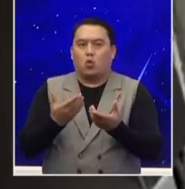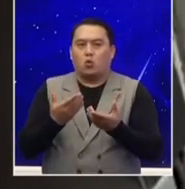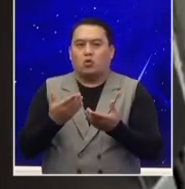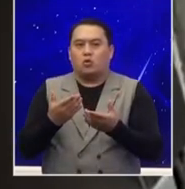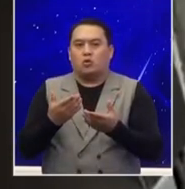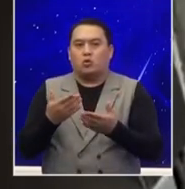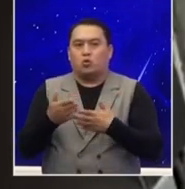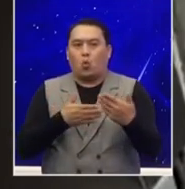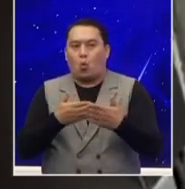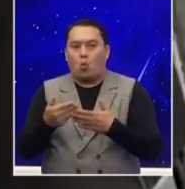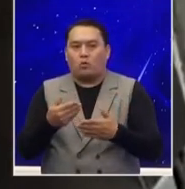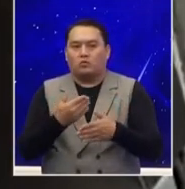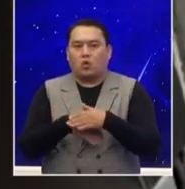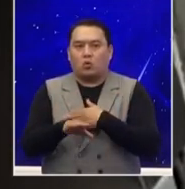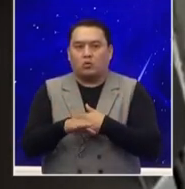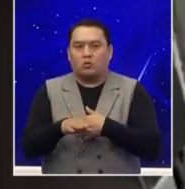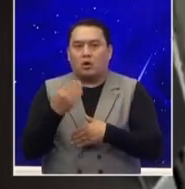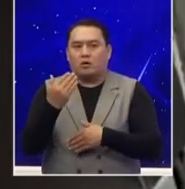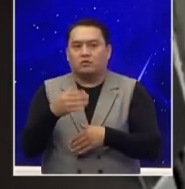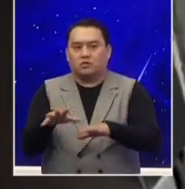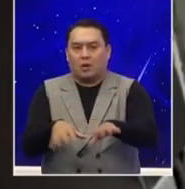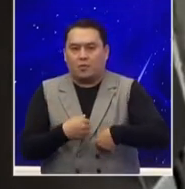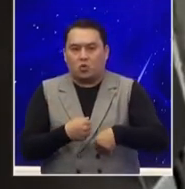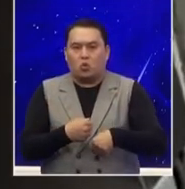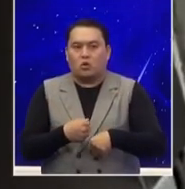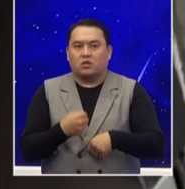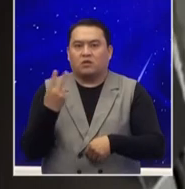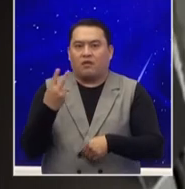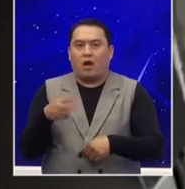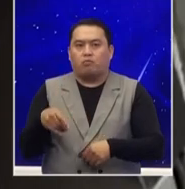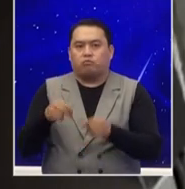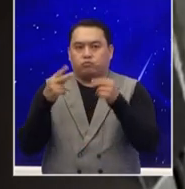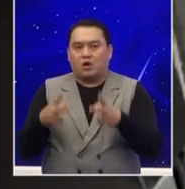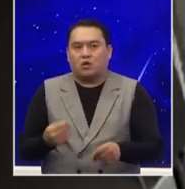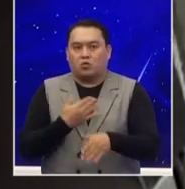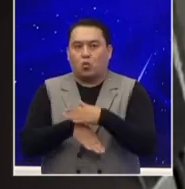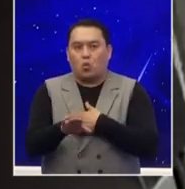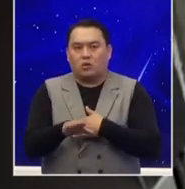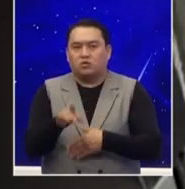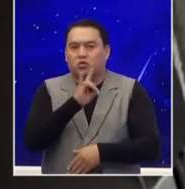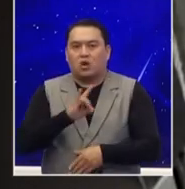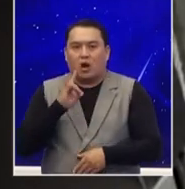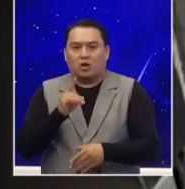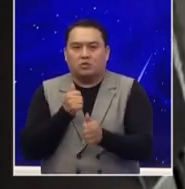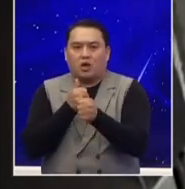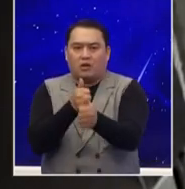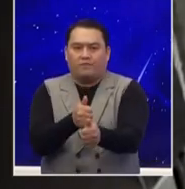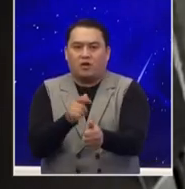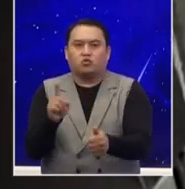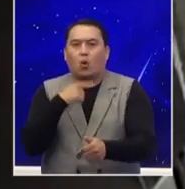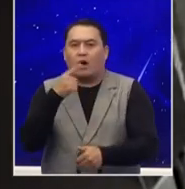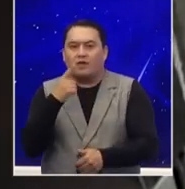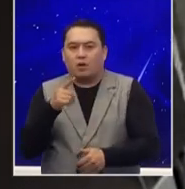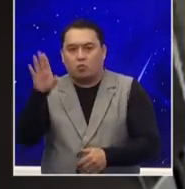рукой отступает в сторону нападающий забирает у нее из рук два пакета и уходит женщина идет о нем что-то